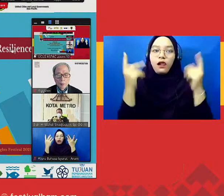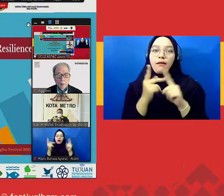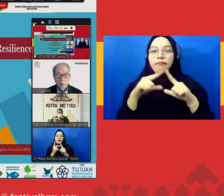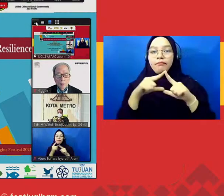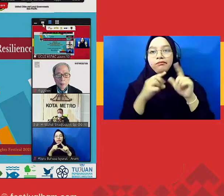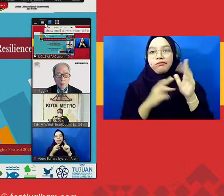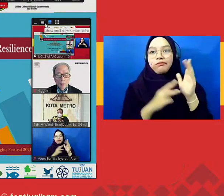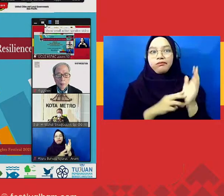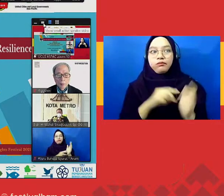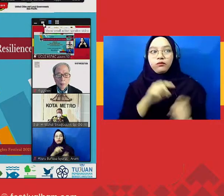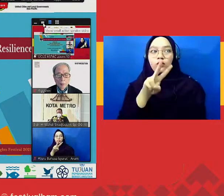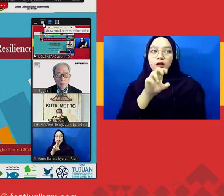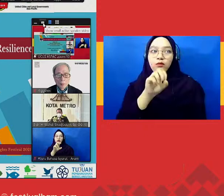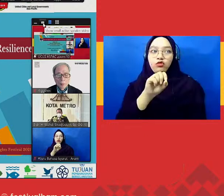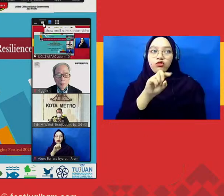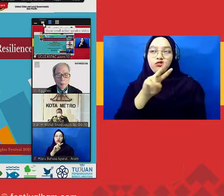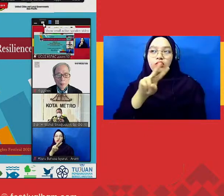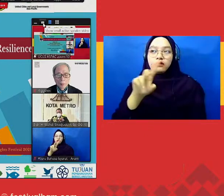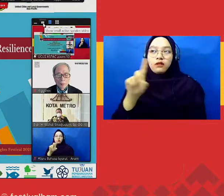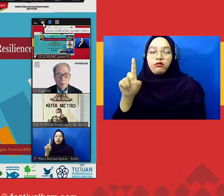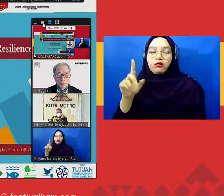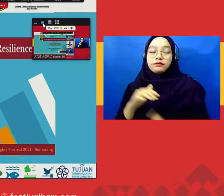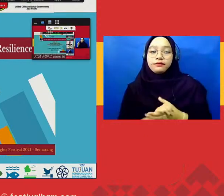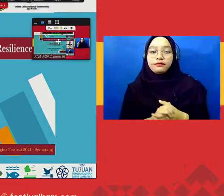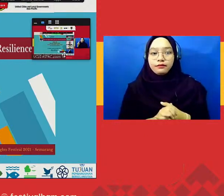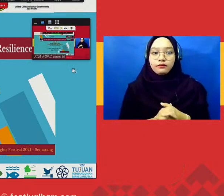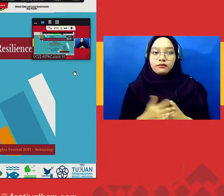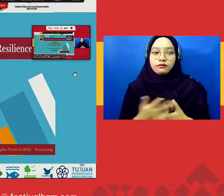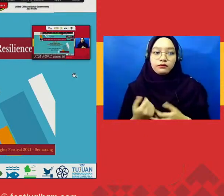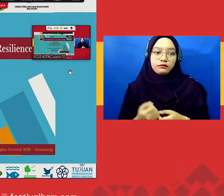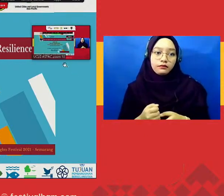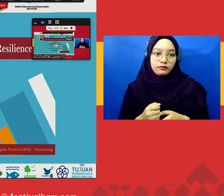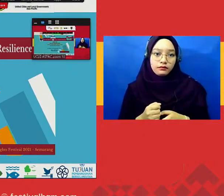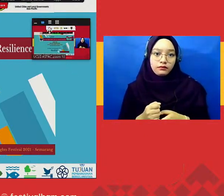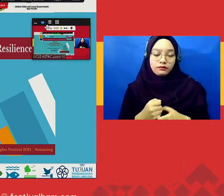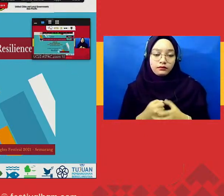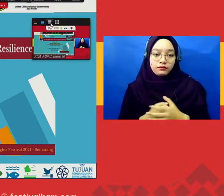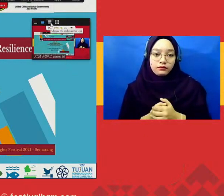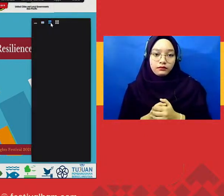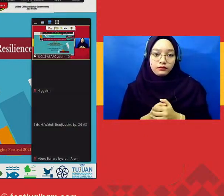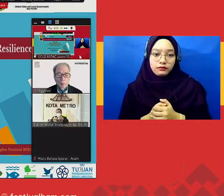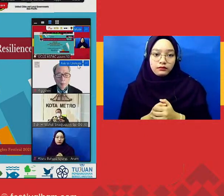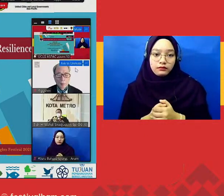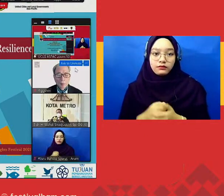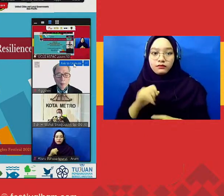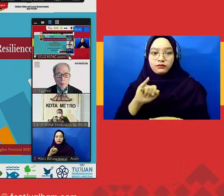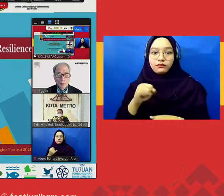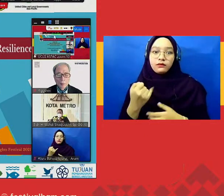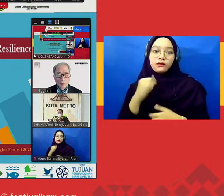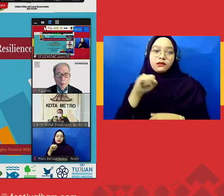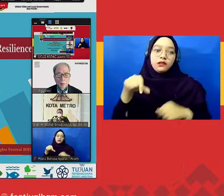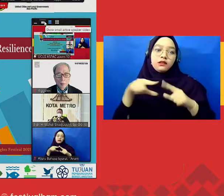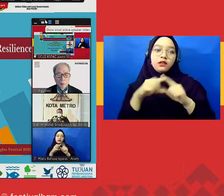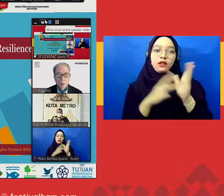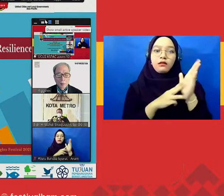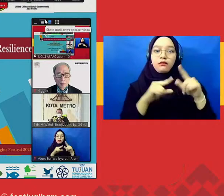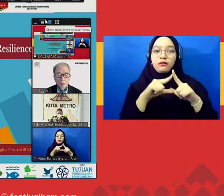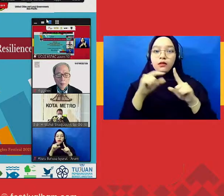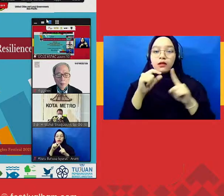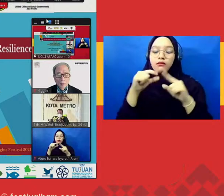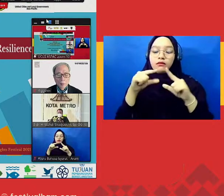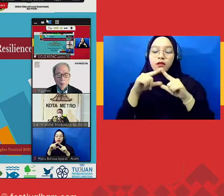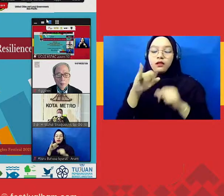2021. Slide. Jadi Jamapai adalah jaringan